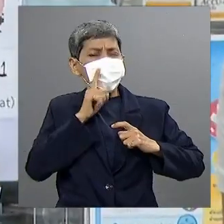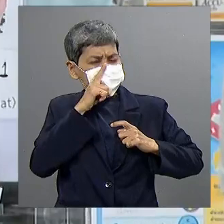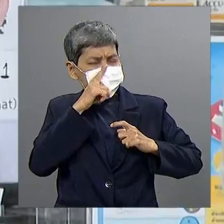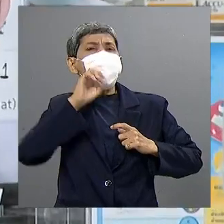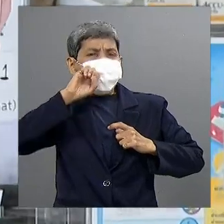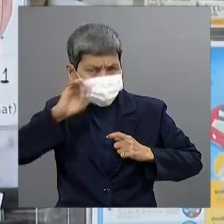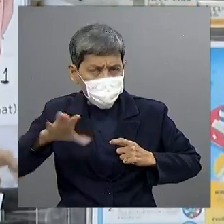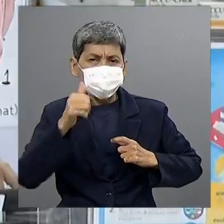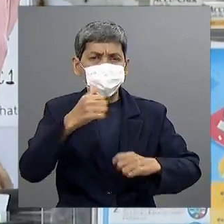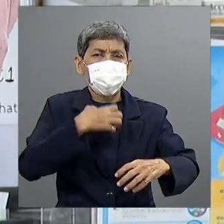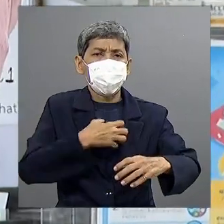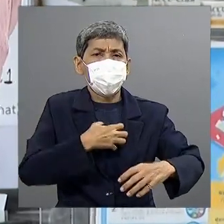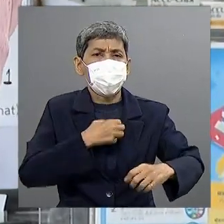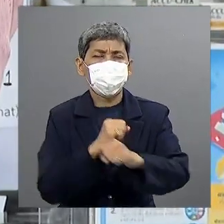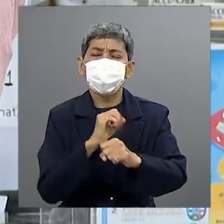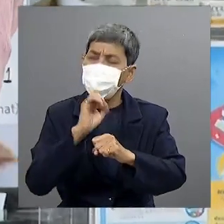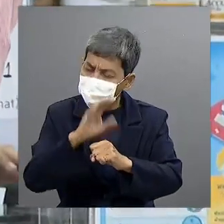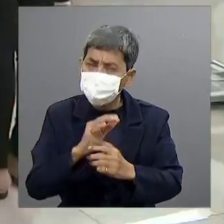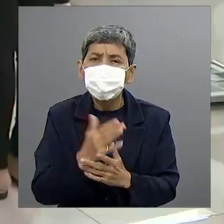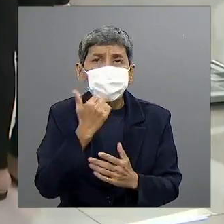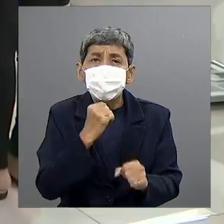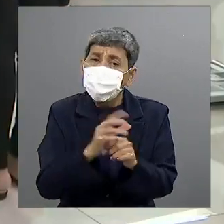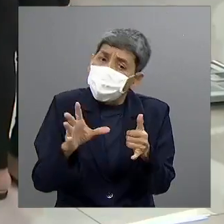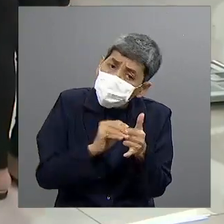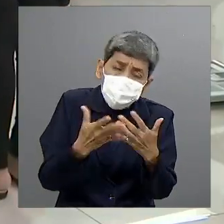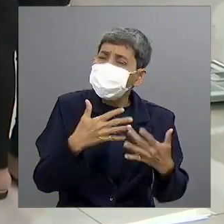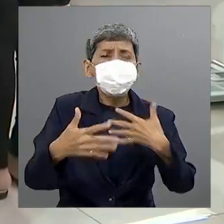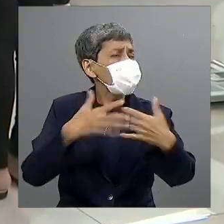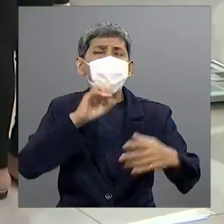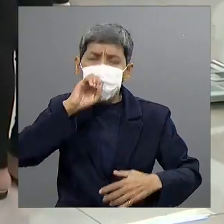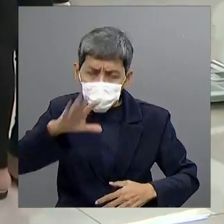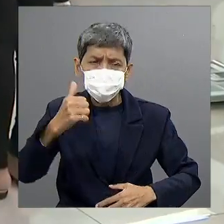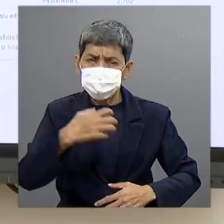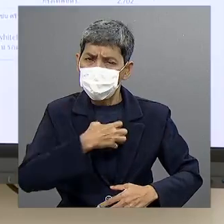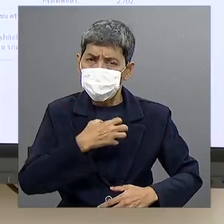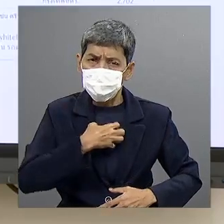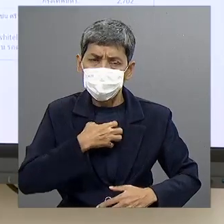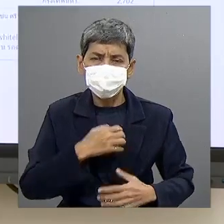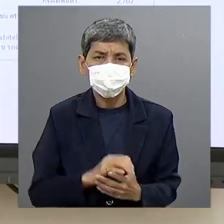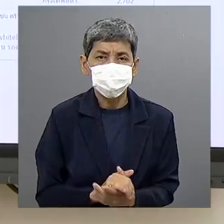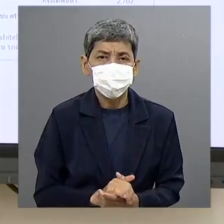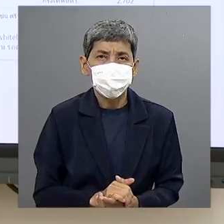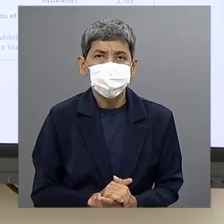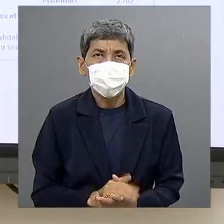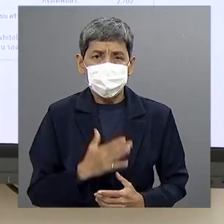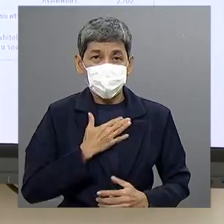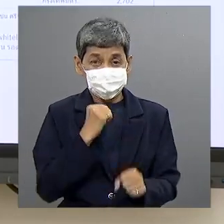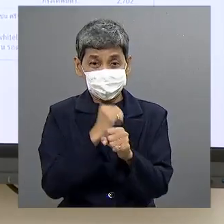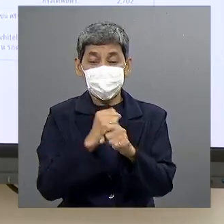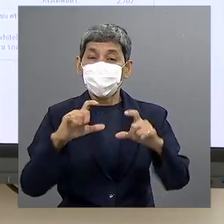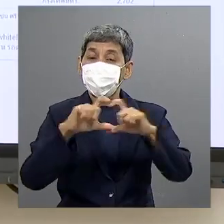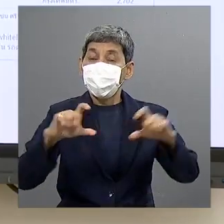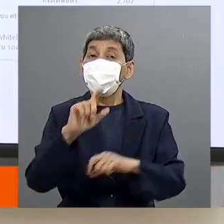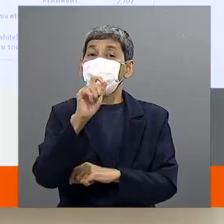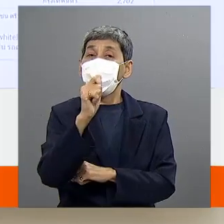แอปพลิเคชันเป๋าตังค์ด้วยไม่ว่าจะติดเชื้อหรือว่าไม่ติดเชื้อก็ตามค่ะ จุดประสงค์ของ ATK เนี่ยนะครับเ